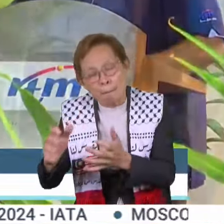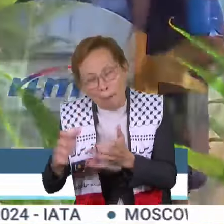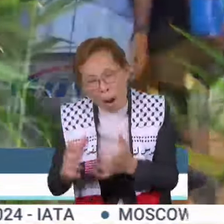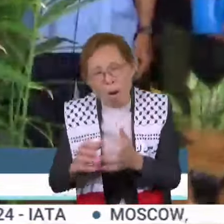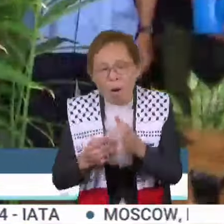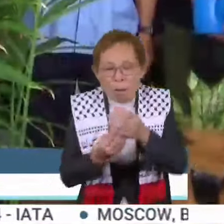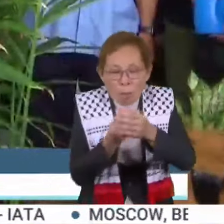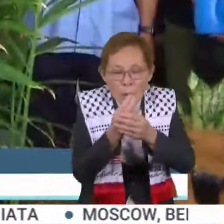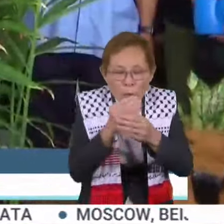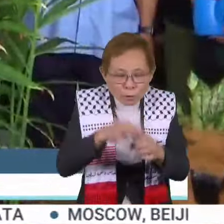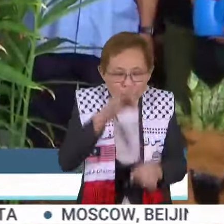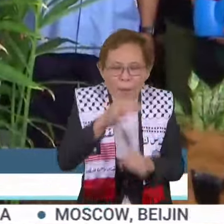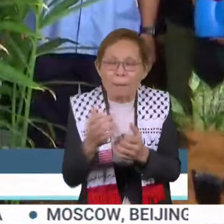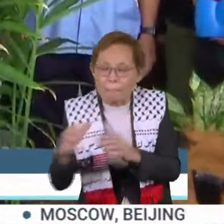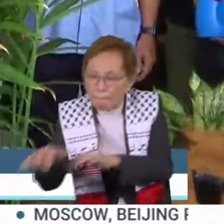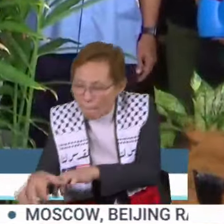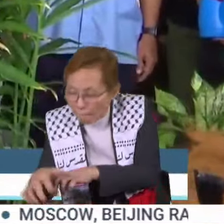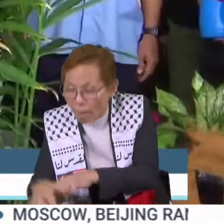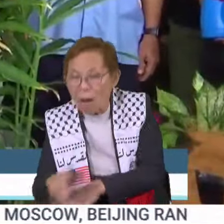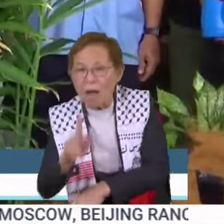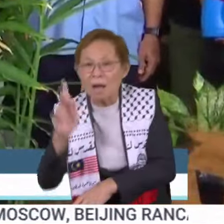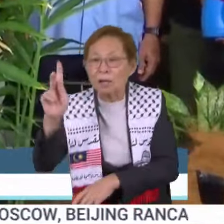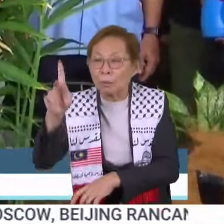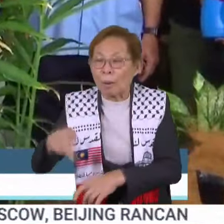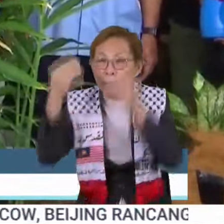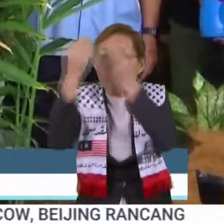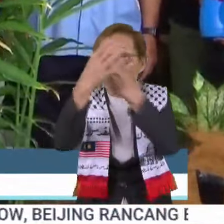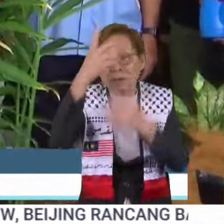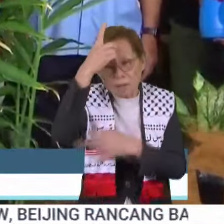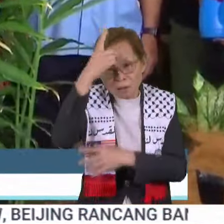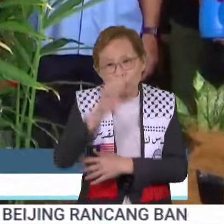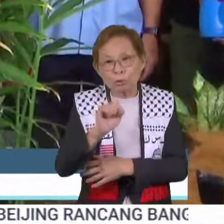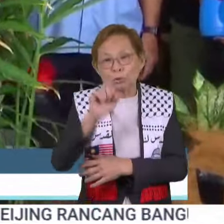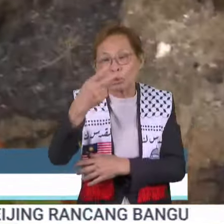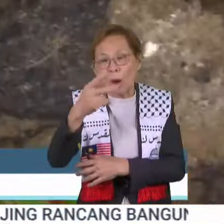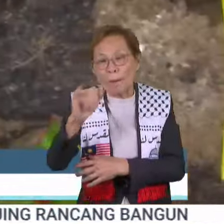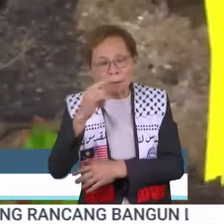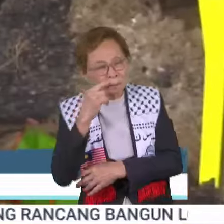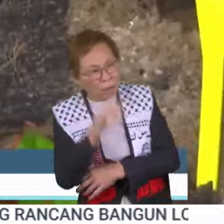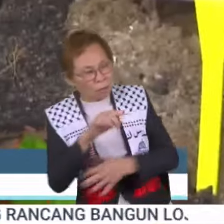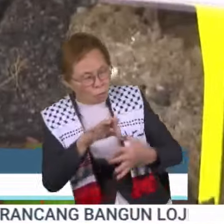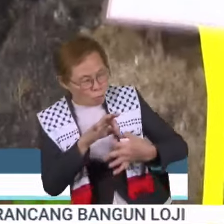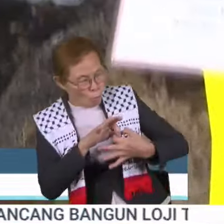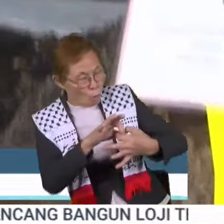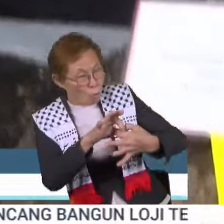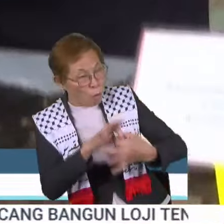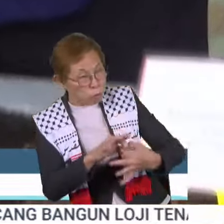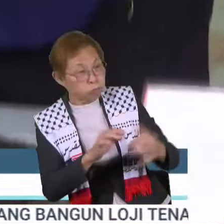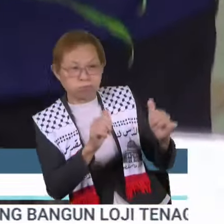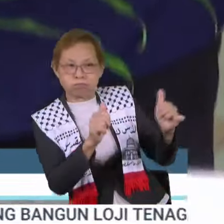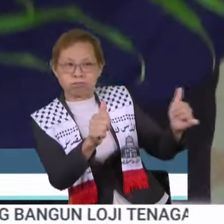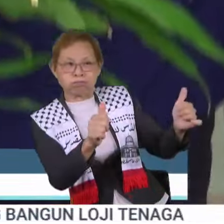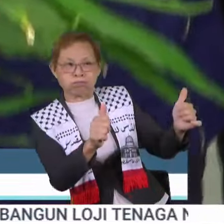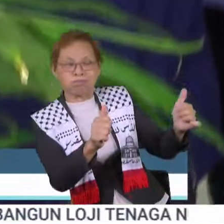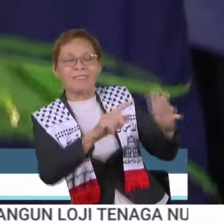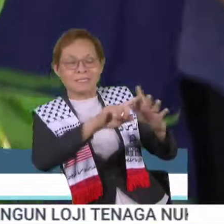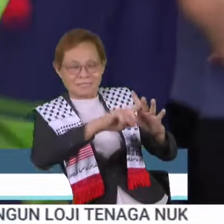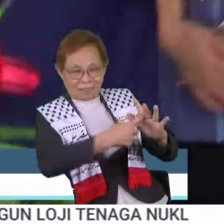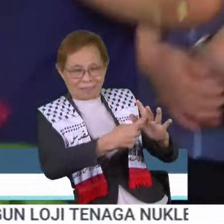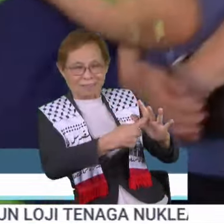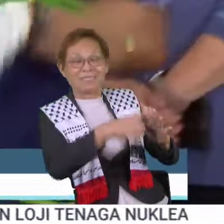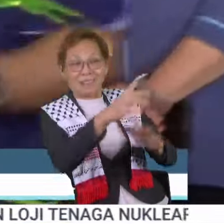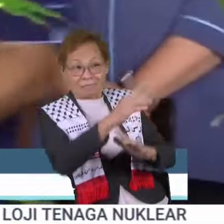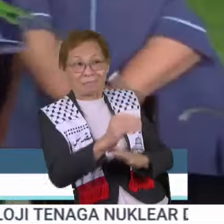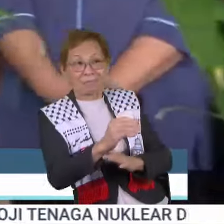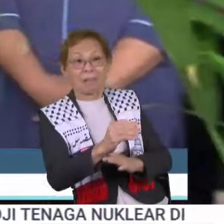mahu memupuk semangat pertanian. Ketua Pengarah Penyiaran, Datuk Suhaimi Sulaiman melihat kolaborasi ini sangat baik sebagai permulaan